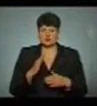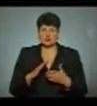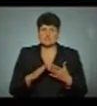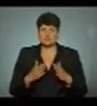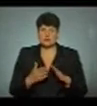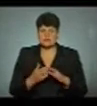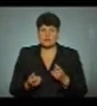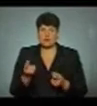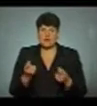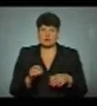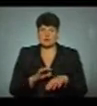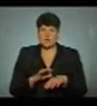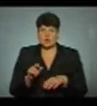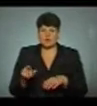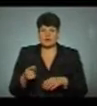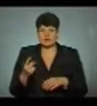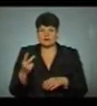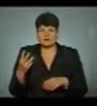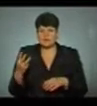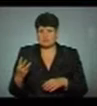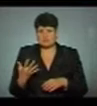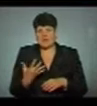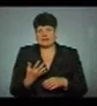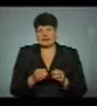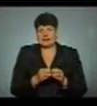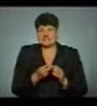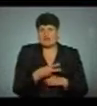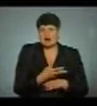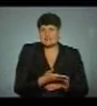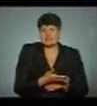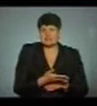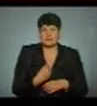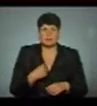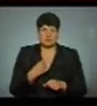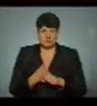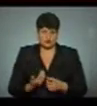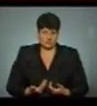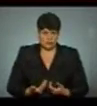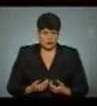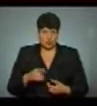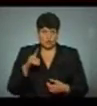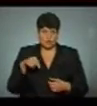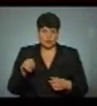що в нас появляться хворі там не один, два, три, п'ять, десять, двадцять, скажімо так. Ми працюємо наживо. Номер студії